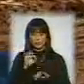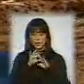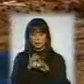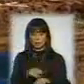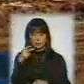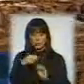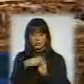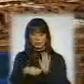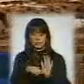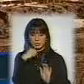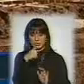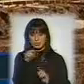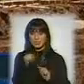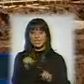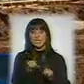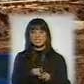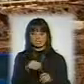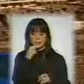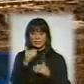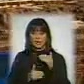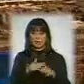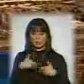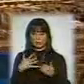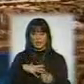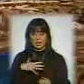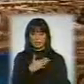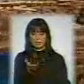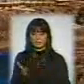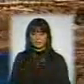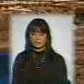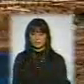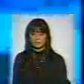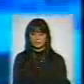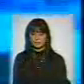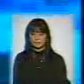გაიმართება 2016 წელს. ასე რომ წარმატებებს უსურვებ ქართველებს.